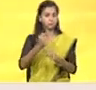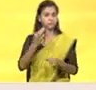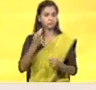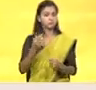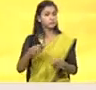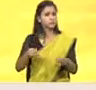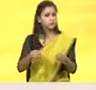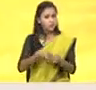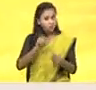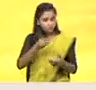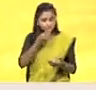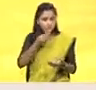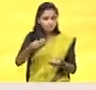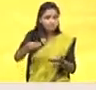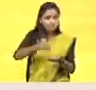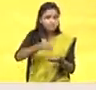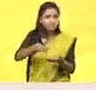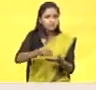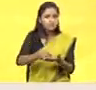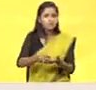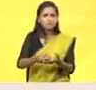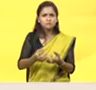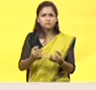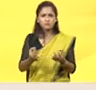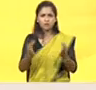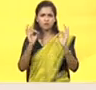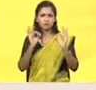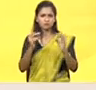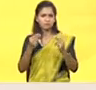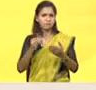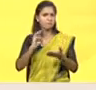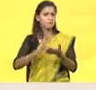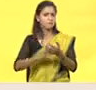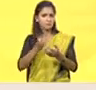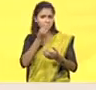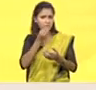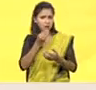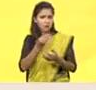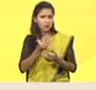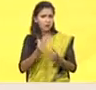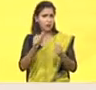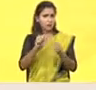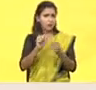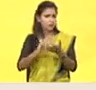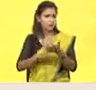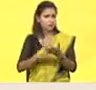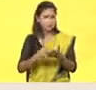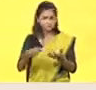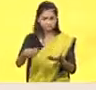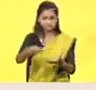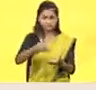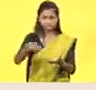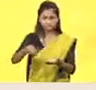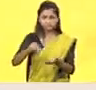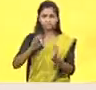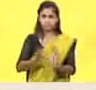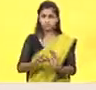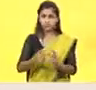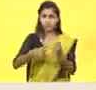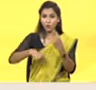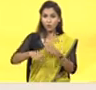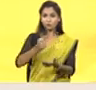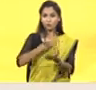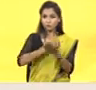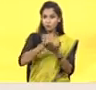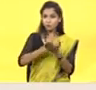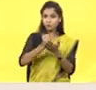अपनी थाली में अब सुपर फूड मिलेट्स यानी श्री अन्न को जगह देने लगे हैं। इन सभी